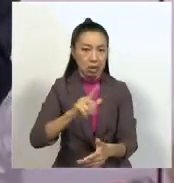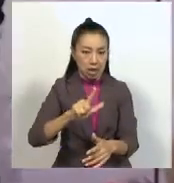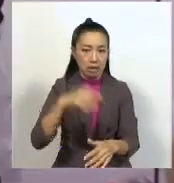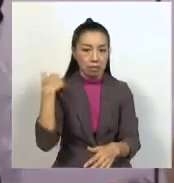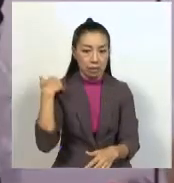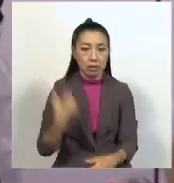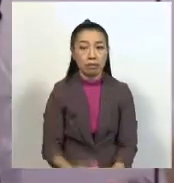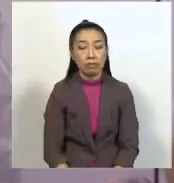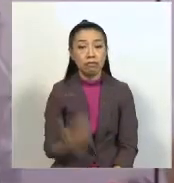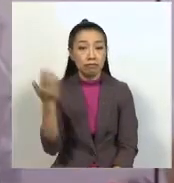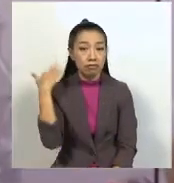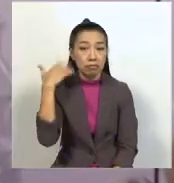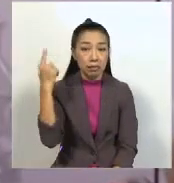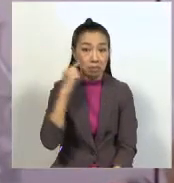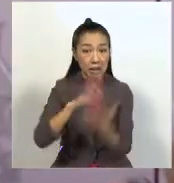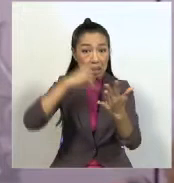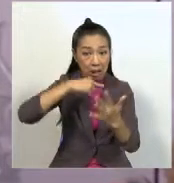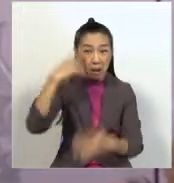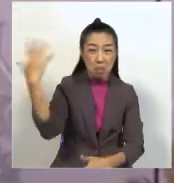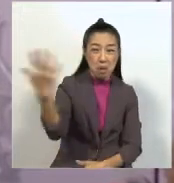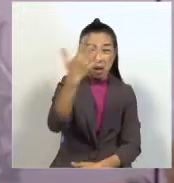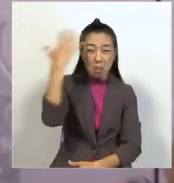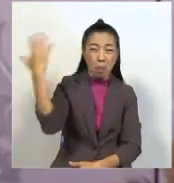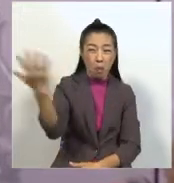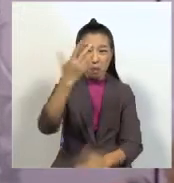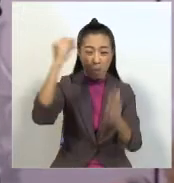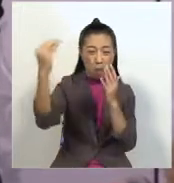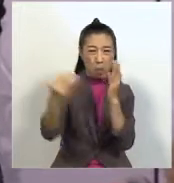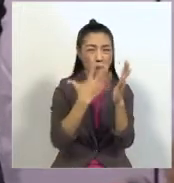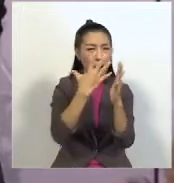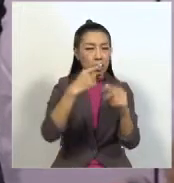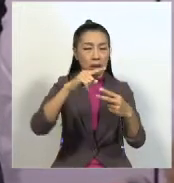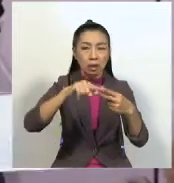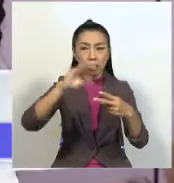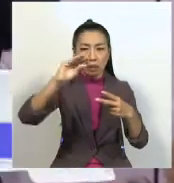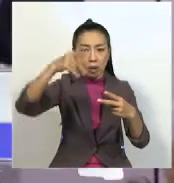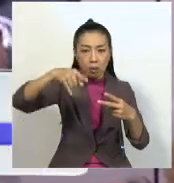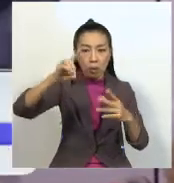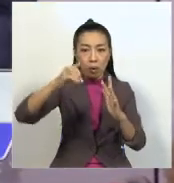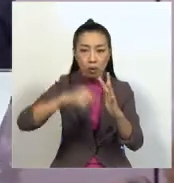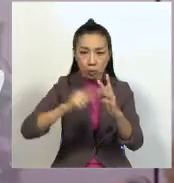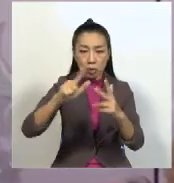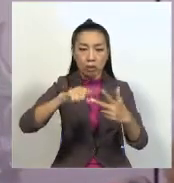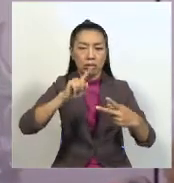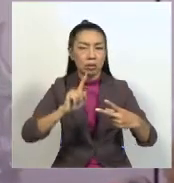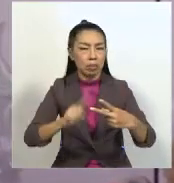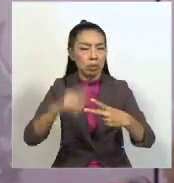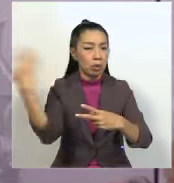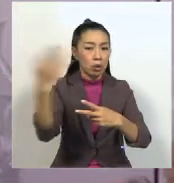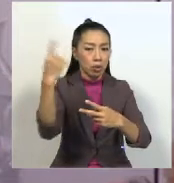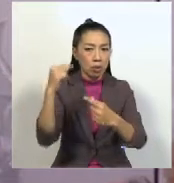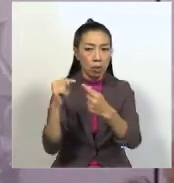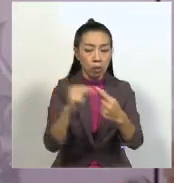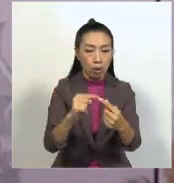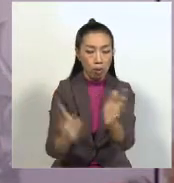ช่วงที่ผ่านมาพายุเข้า2พายุอะไรโคดูอะไรกันเลยขาคิติแถมอีกลูกมันไม่เคยต่อกันมา